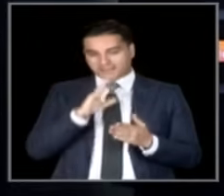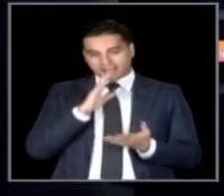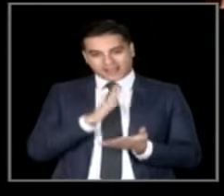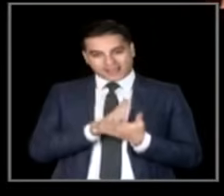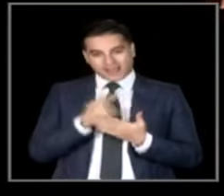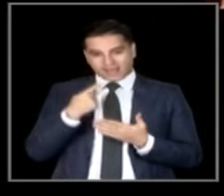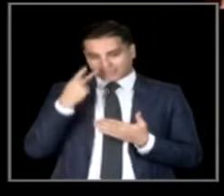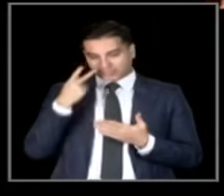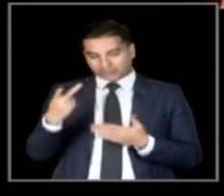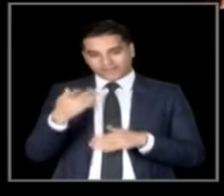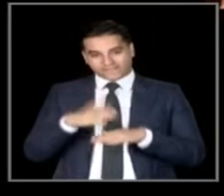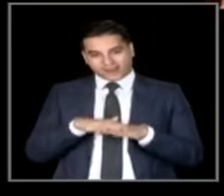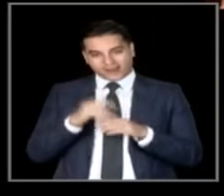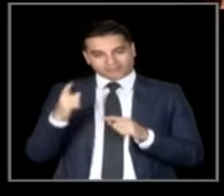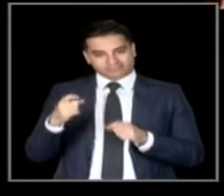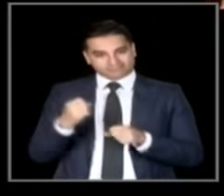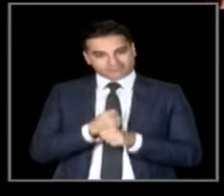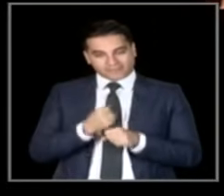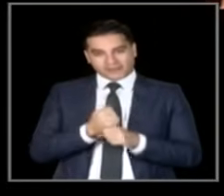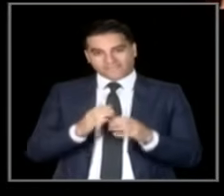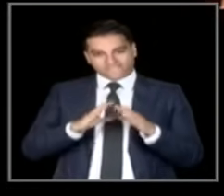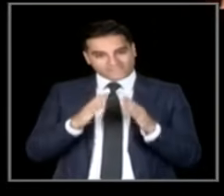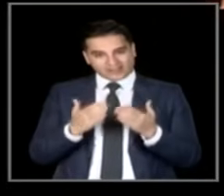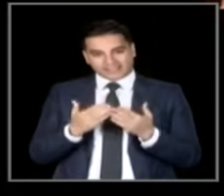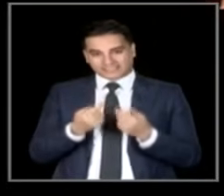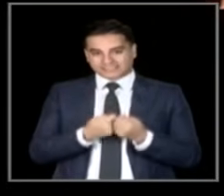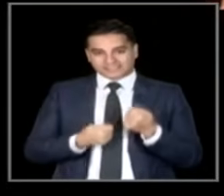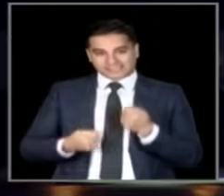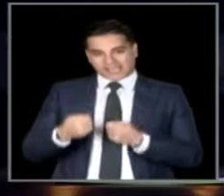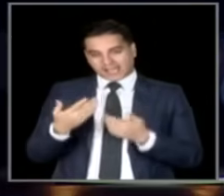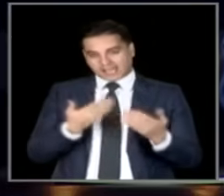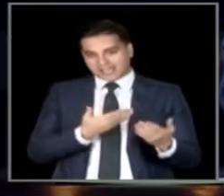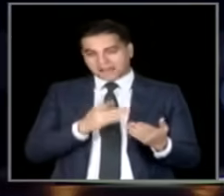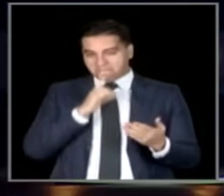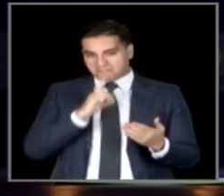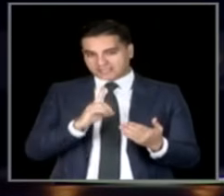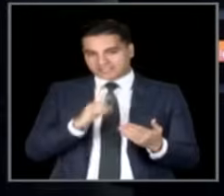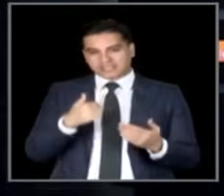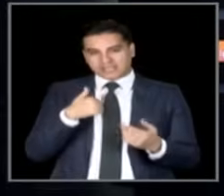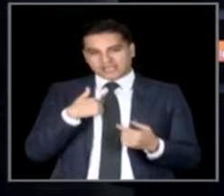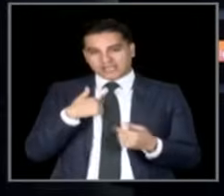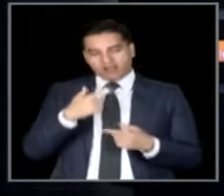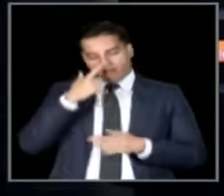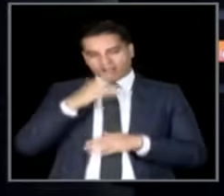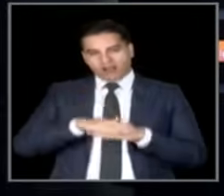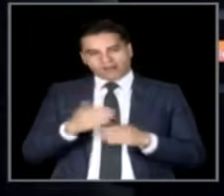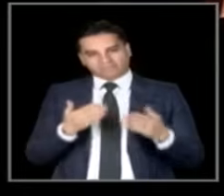بنبص لنتائج دور المجموعات خالص، احنا عارفين دور المجموعات شيء والادوار الاقصائيه شيء تاني، فاحنا يعني بنكن لهم كل الاحترام